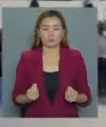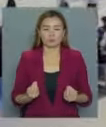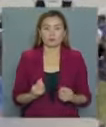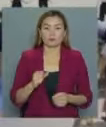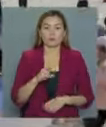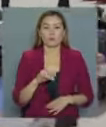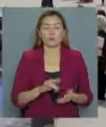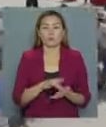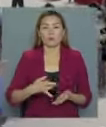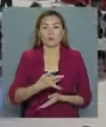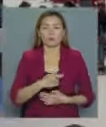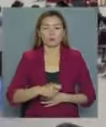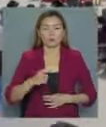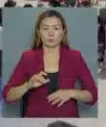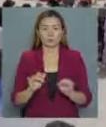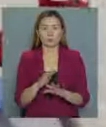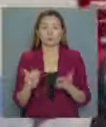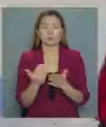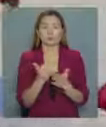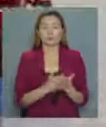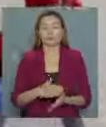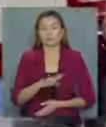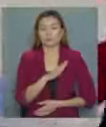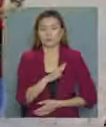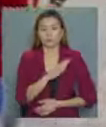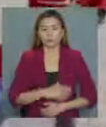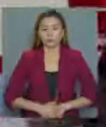Атырау қаласы мен аудан өнерпаздарының концерттері өткізіліп тұрады.